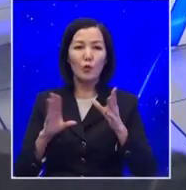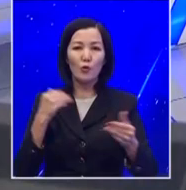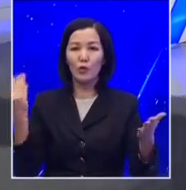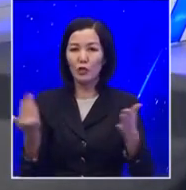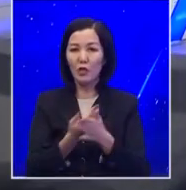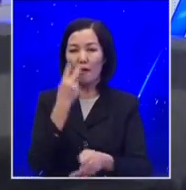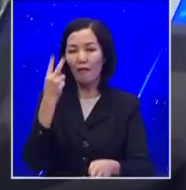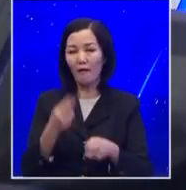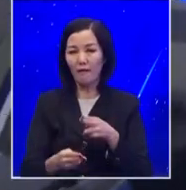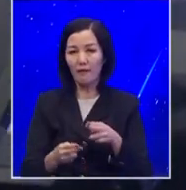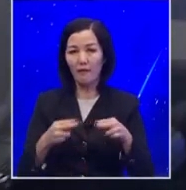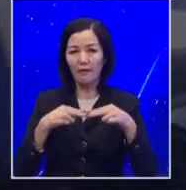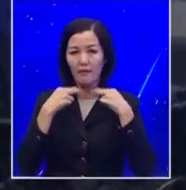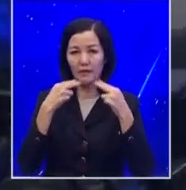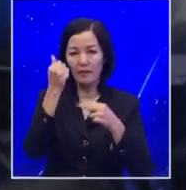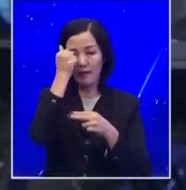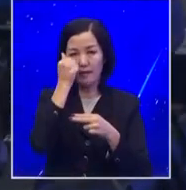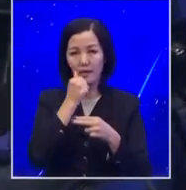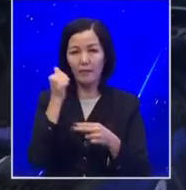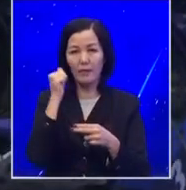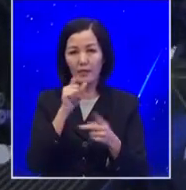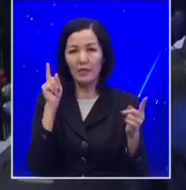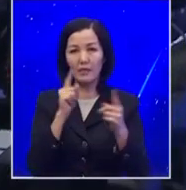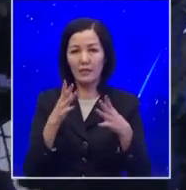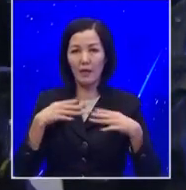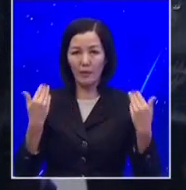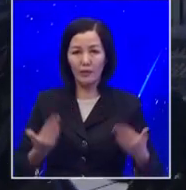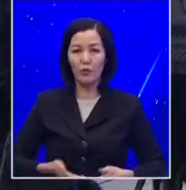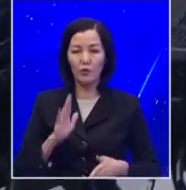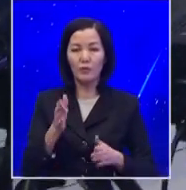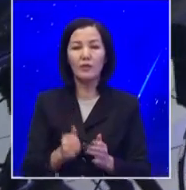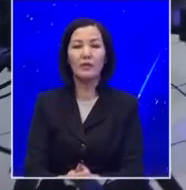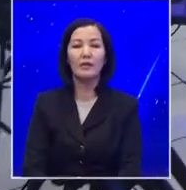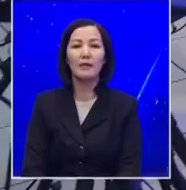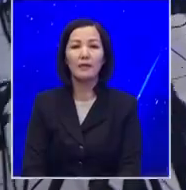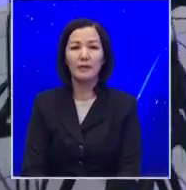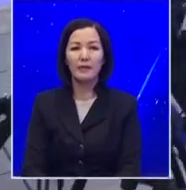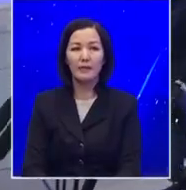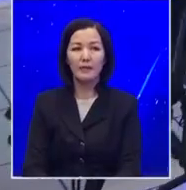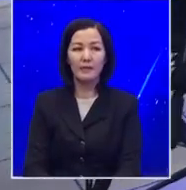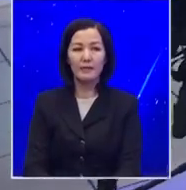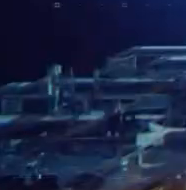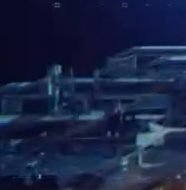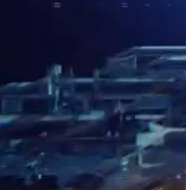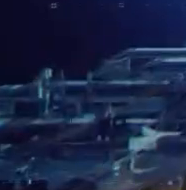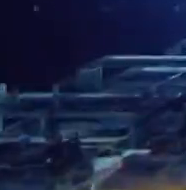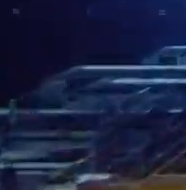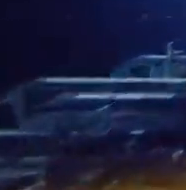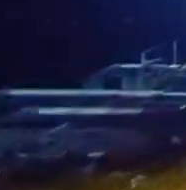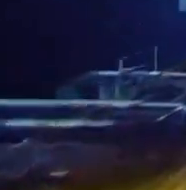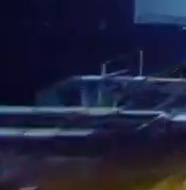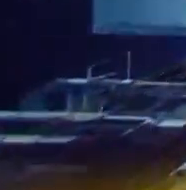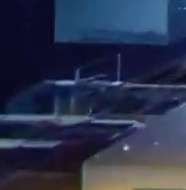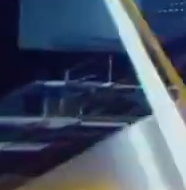Қымбатты көрермен, бүгінге келіп түскен ақпараттар легі осындай. Назарларыңызға рахмет. Амандықпен жүздескенше.